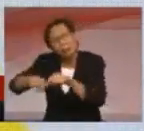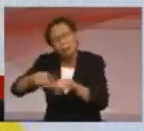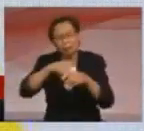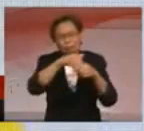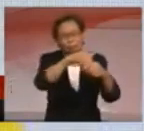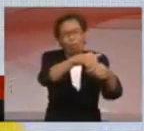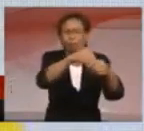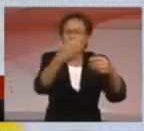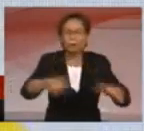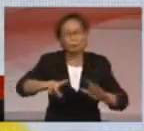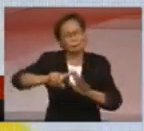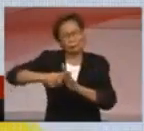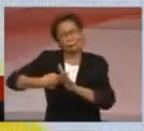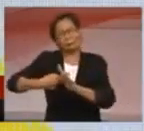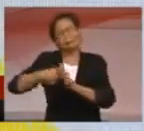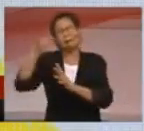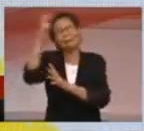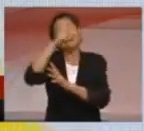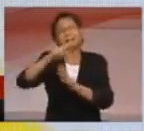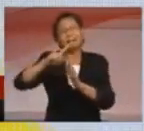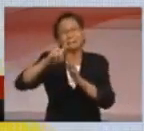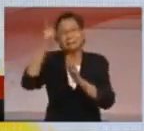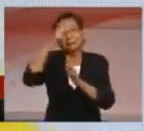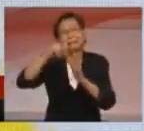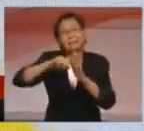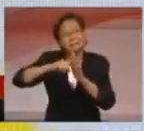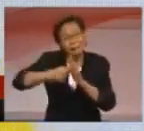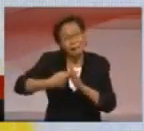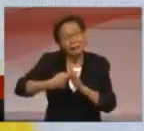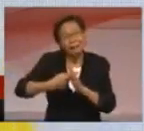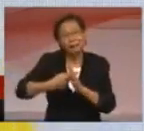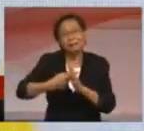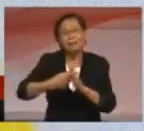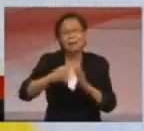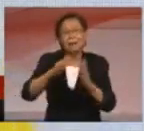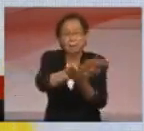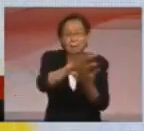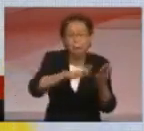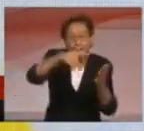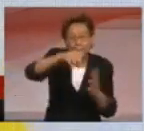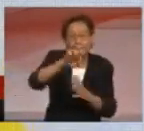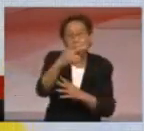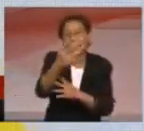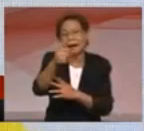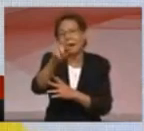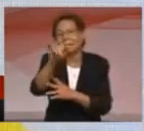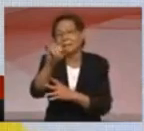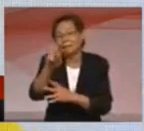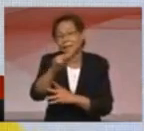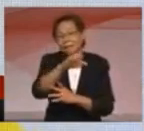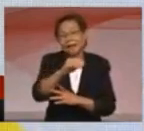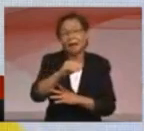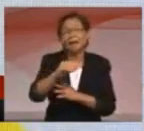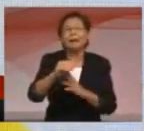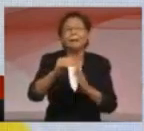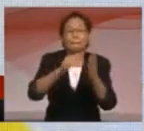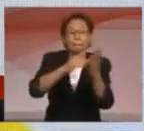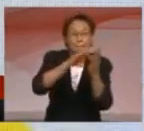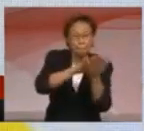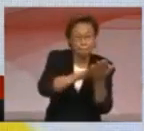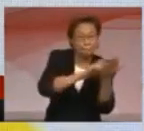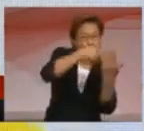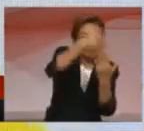telah diperkenalkan kerajaan di bawah pelan prihatin serta pelan jana semula ekonomi negara